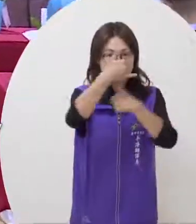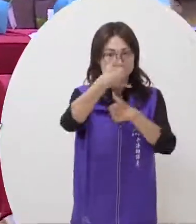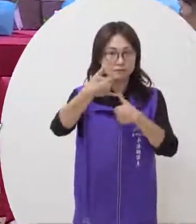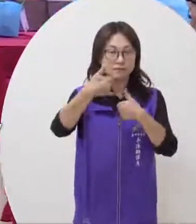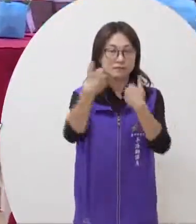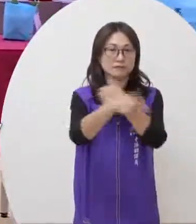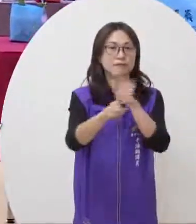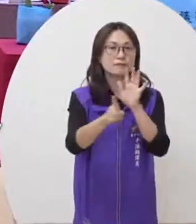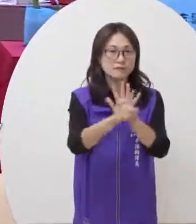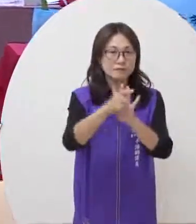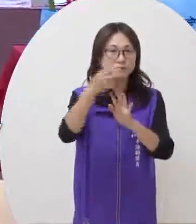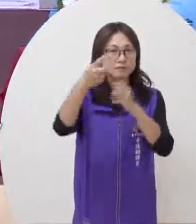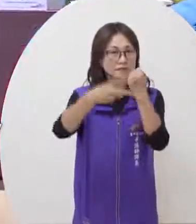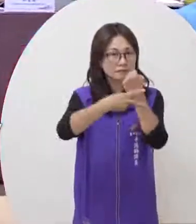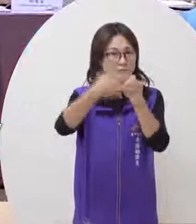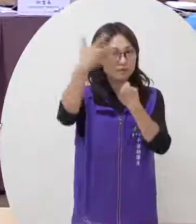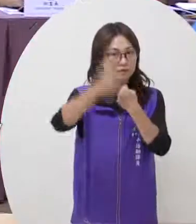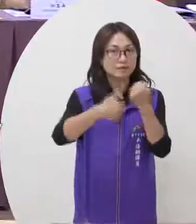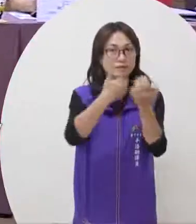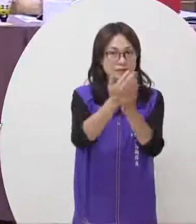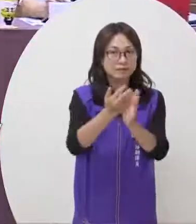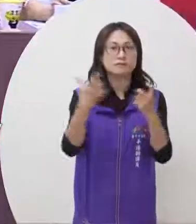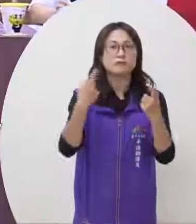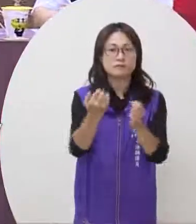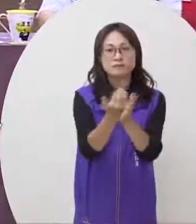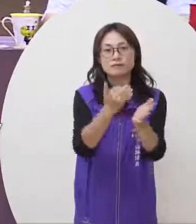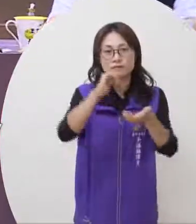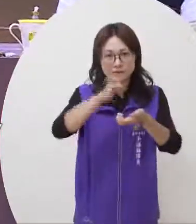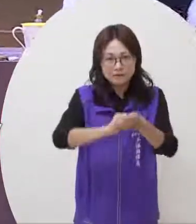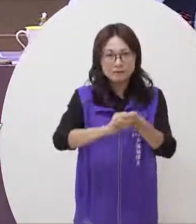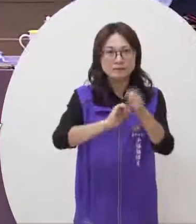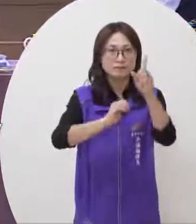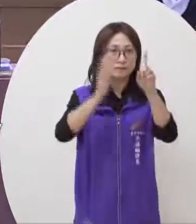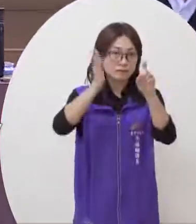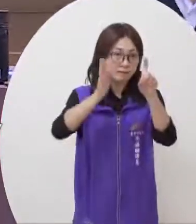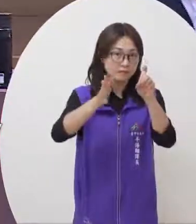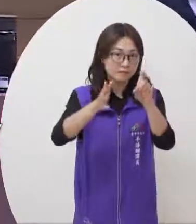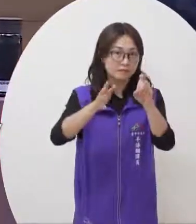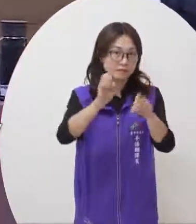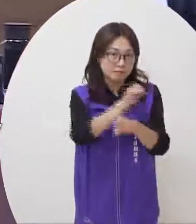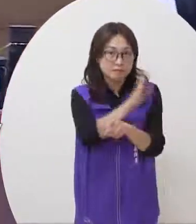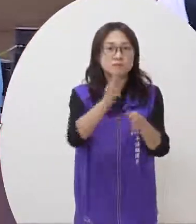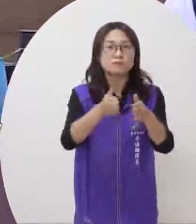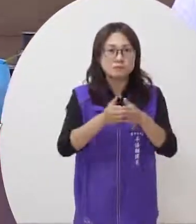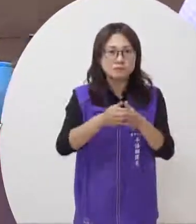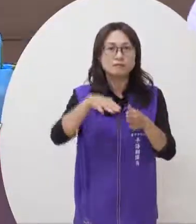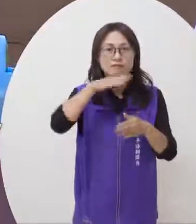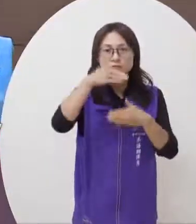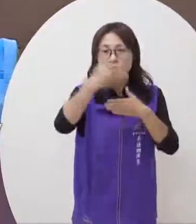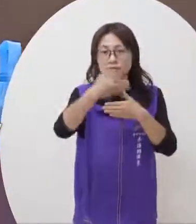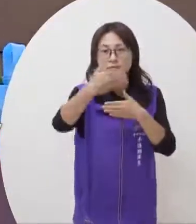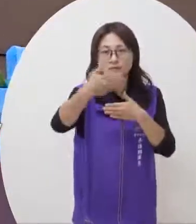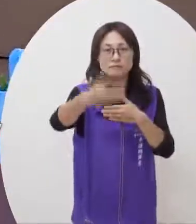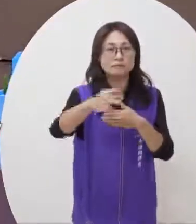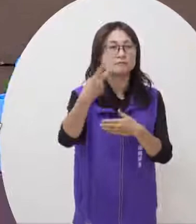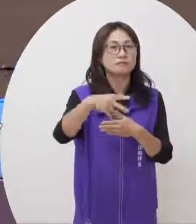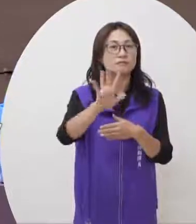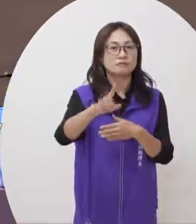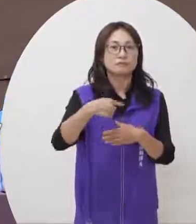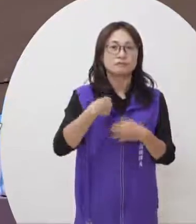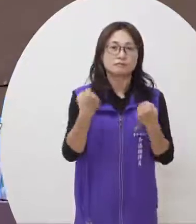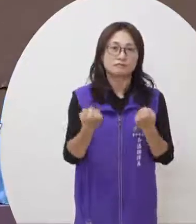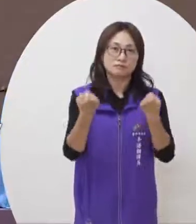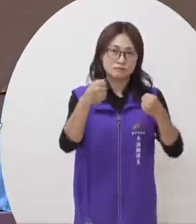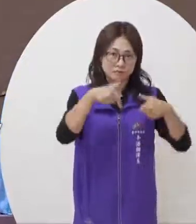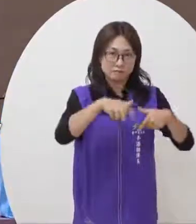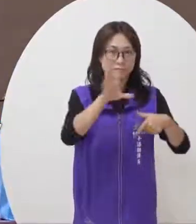那因为我们会议原来预定就是11:30要举行结束，因为后面还有行程哈，那我都在西屯，不要担